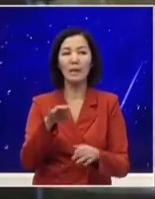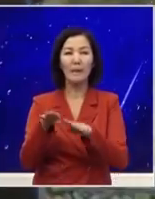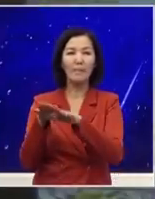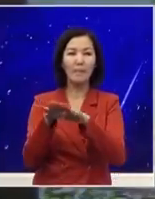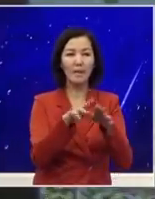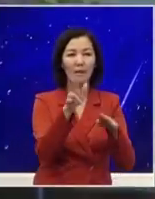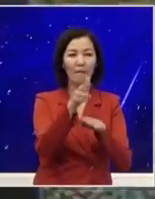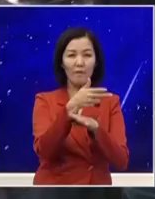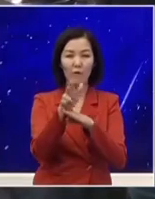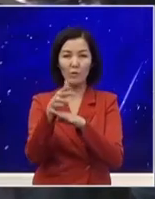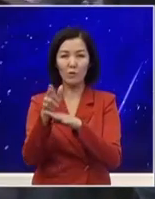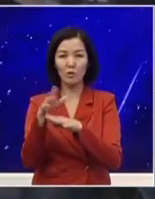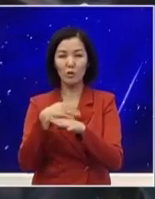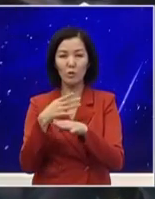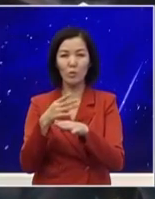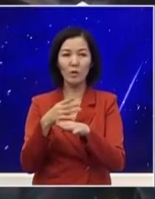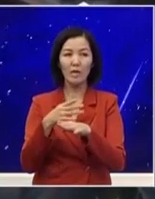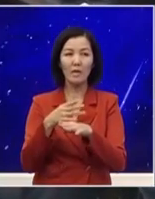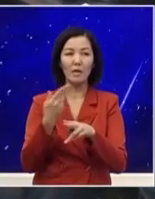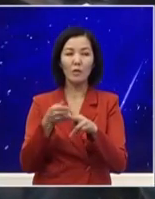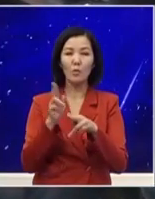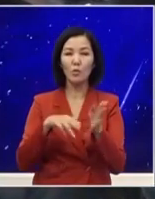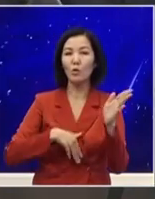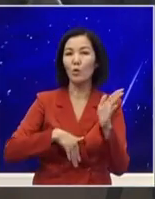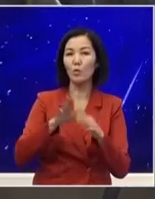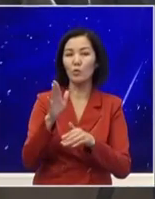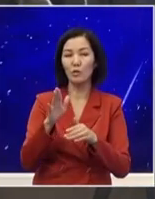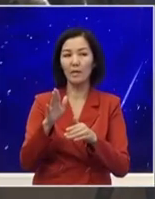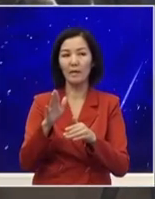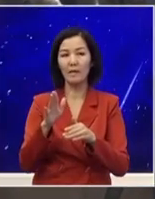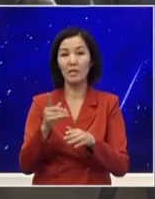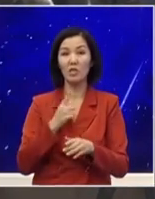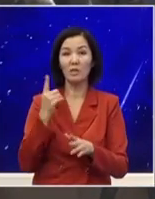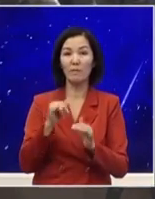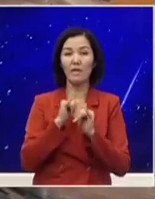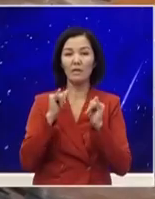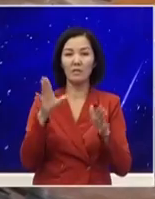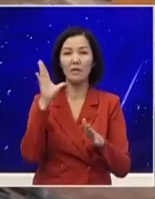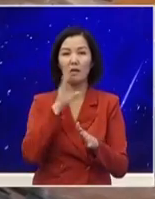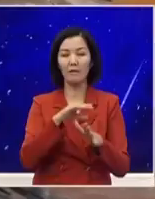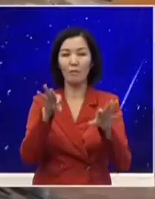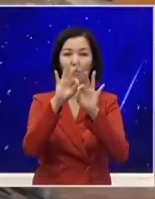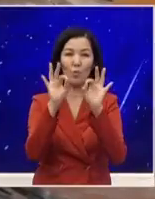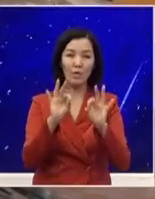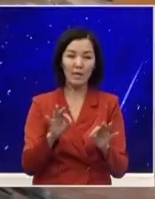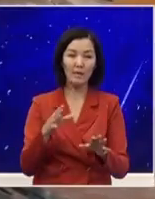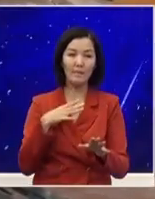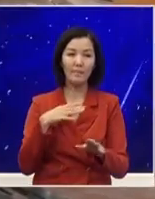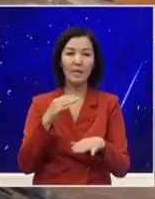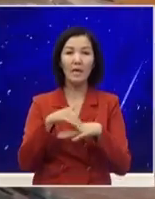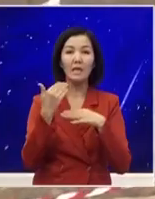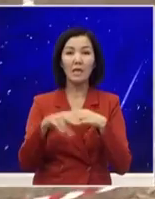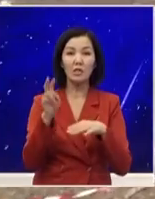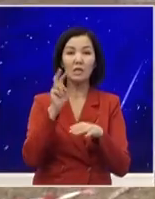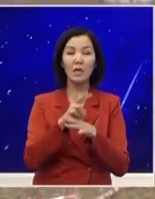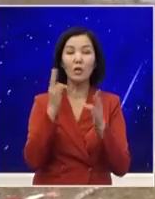түсіру, біреулер үшін бір кісілік нанта бар кәсіп болса, енді біреу үшін шеберлігі шектелмейтін өнер. Елге кештеу жетті.